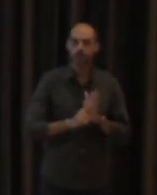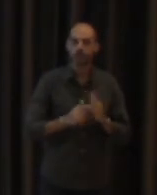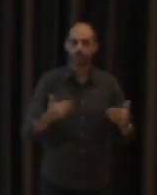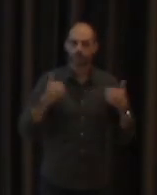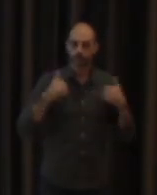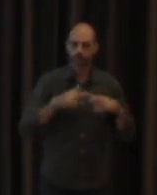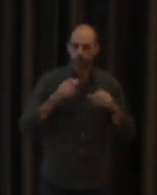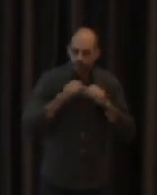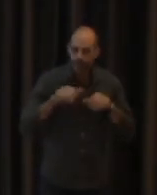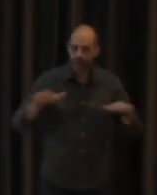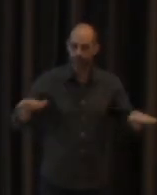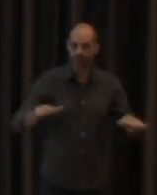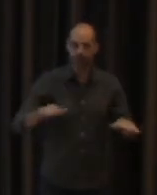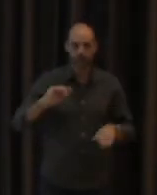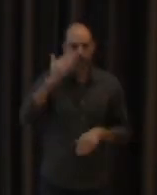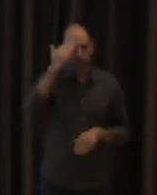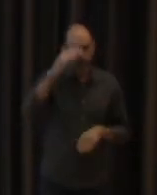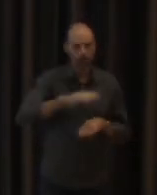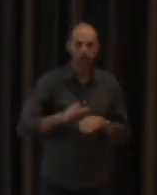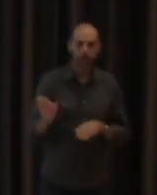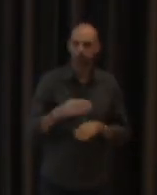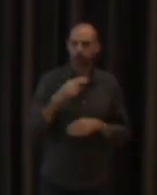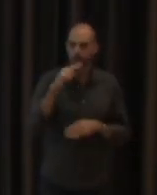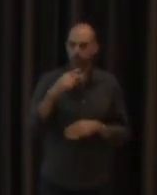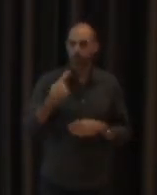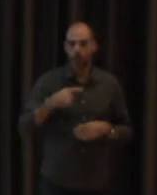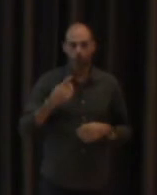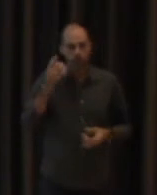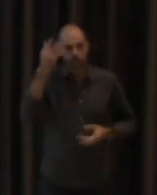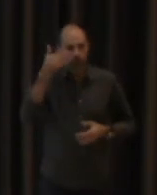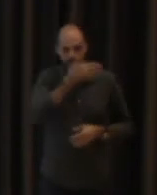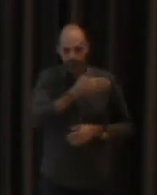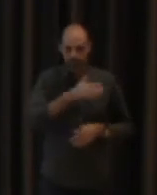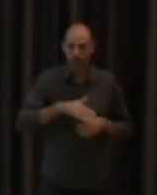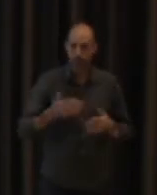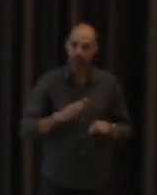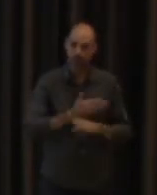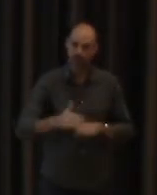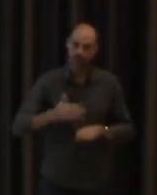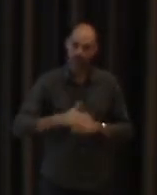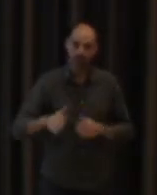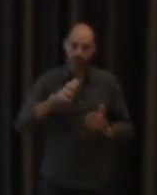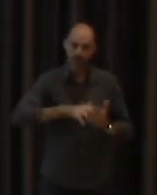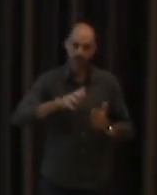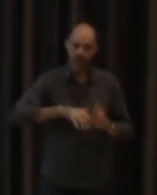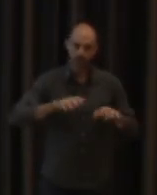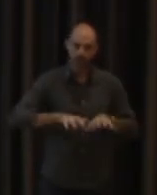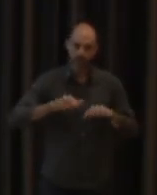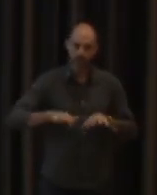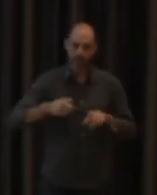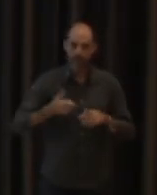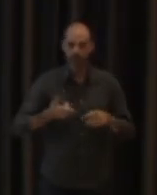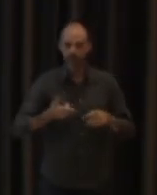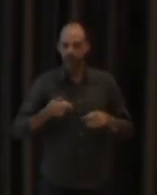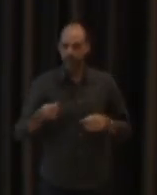coneixement inconscient que com a parlants tenim. Així evitarem que els nostres textos escrits o orals resultin carregosos